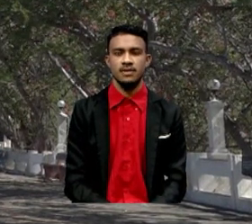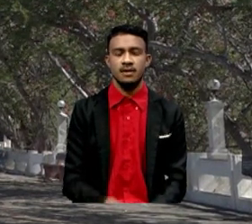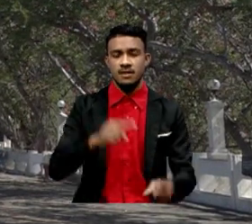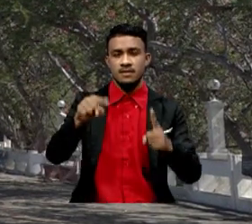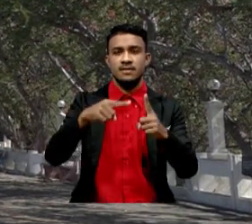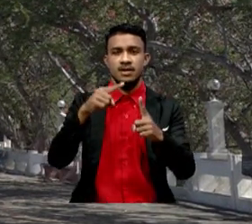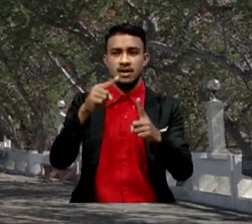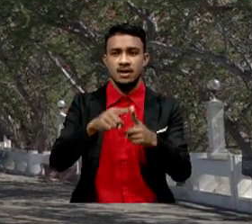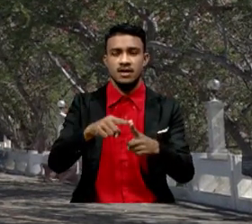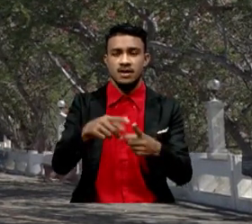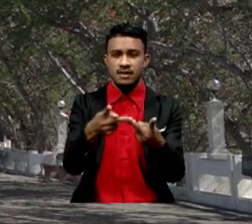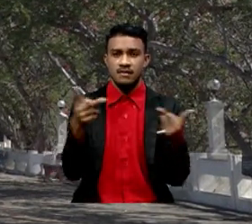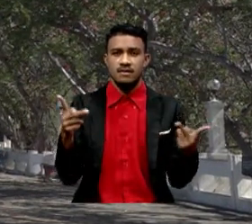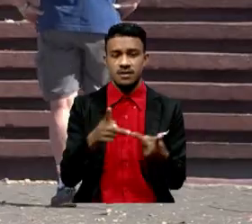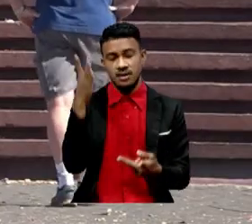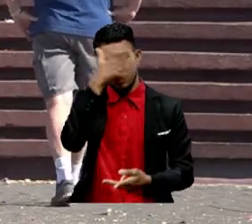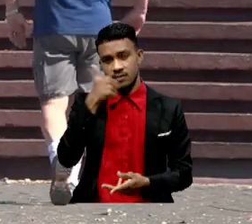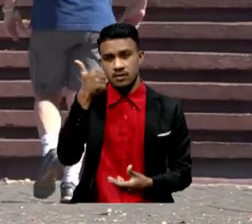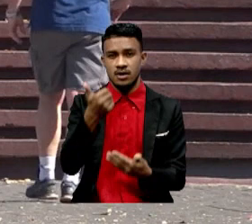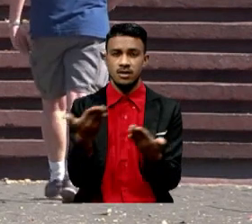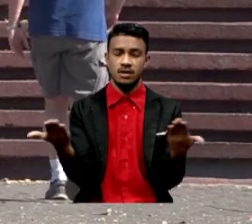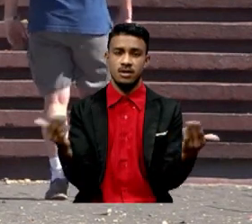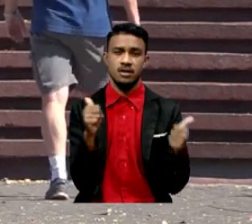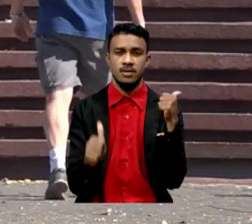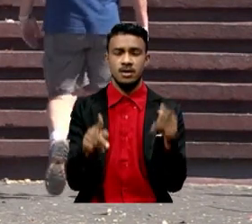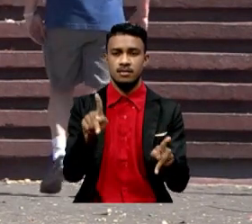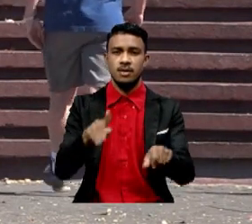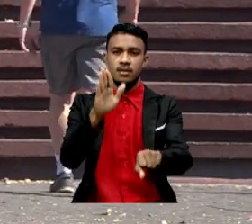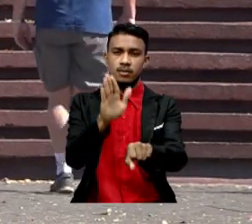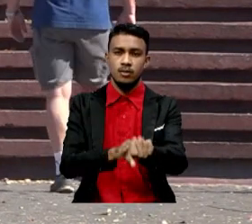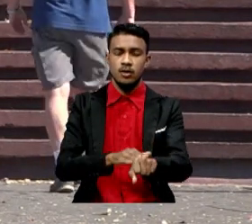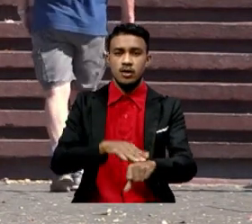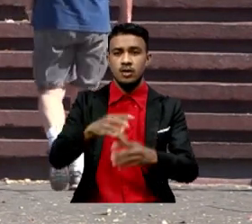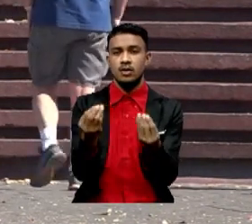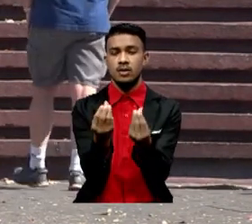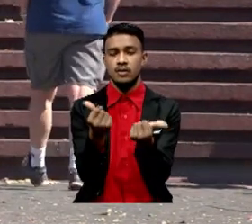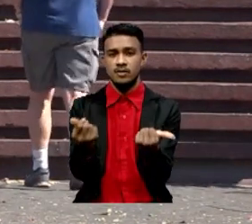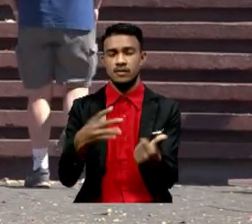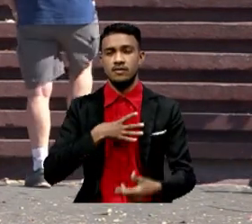Banghira konstrui fatin furak, nebe ema bolu area branca no Kristu Reine,